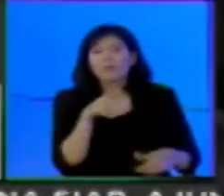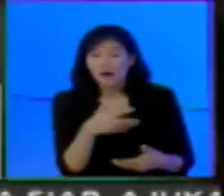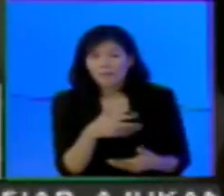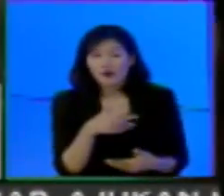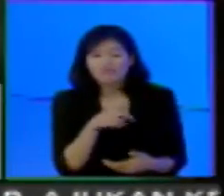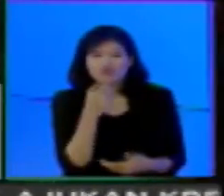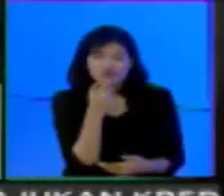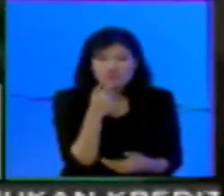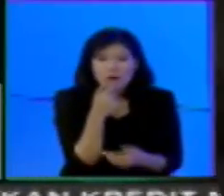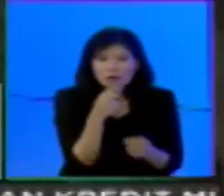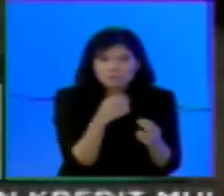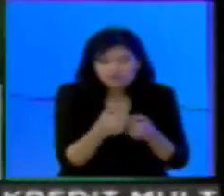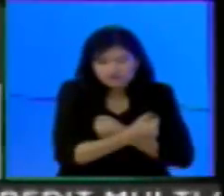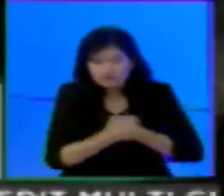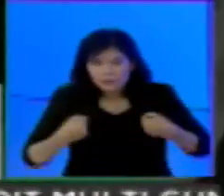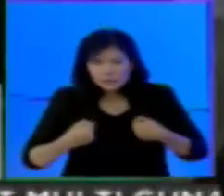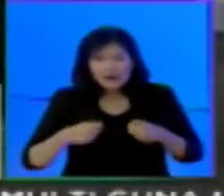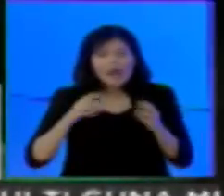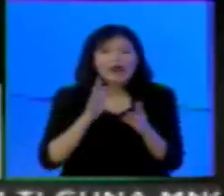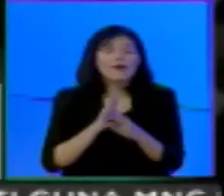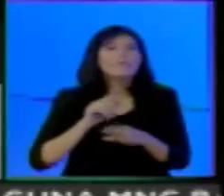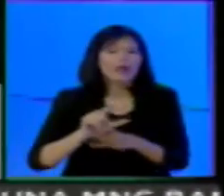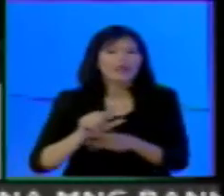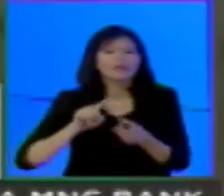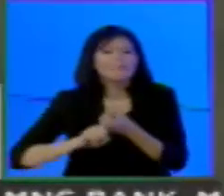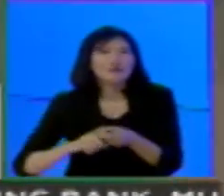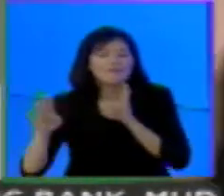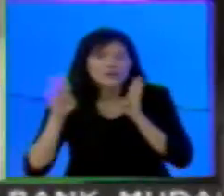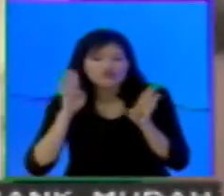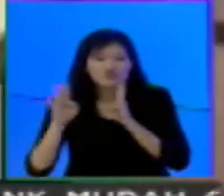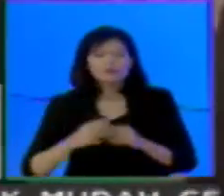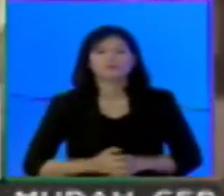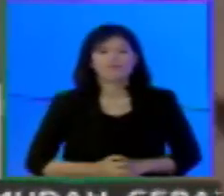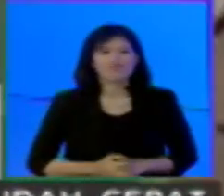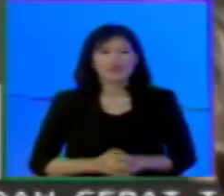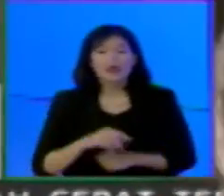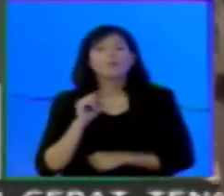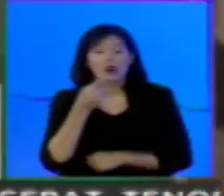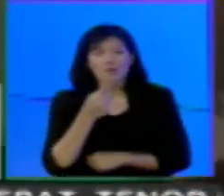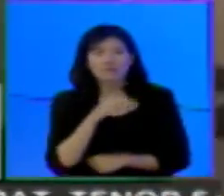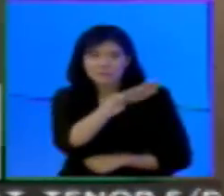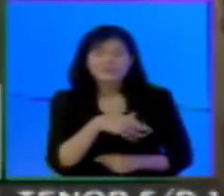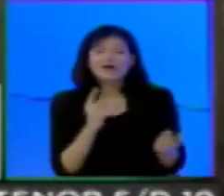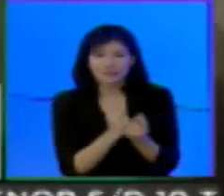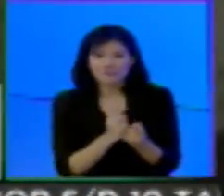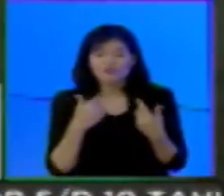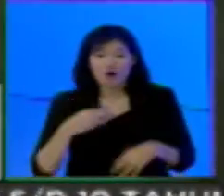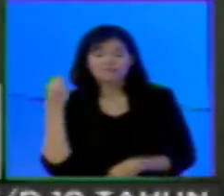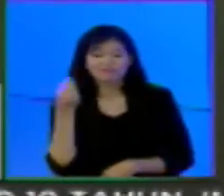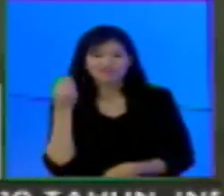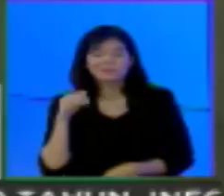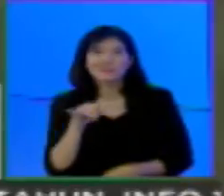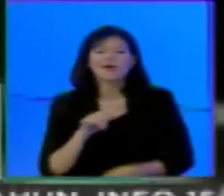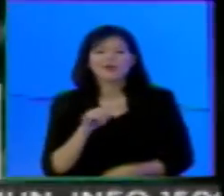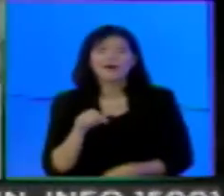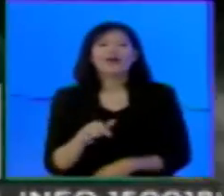diduga mencoba memperkosa NL, remaja putri teman Facebooknya. Berawal saat pelaku mengajak korban bertemu dan jalan-jalan bersama.